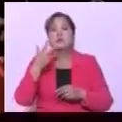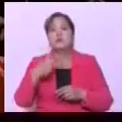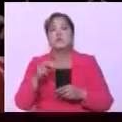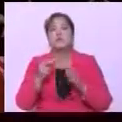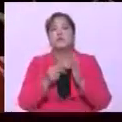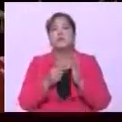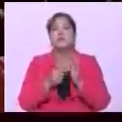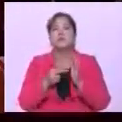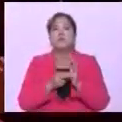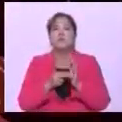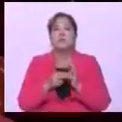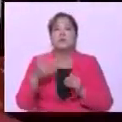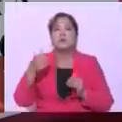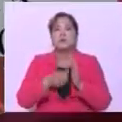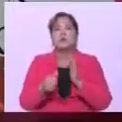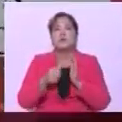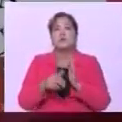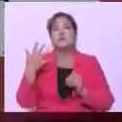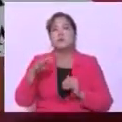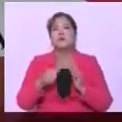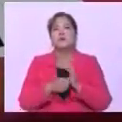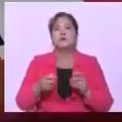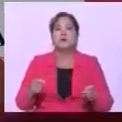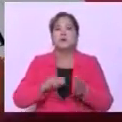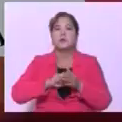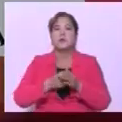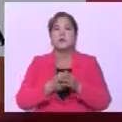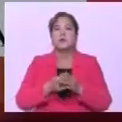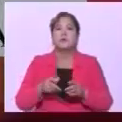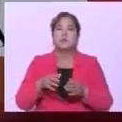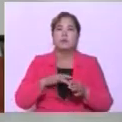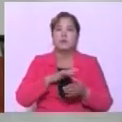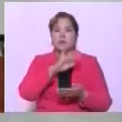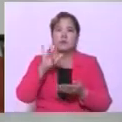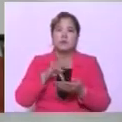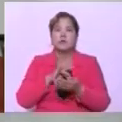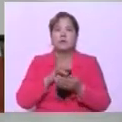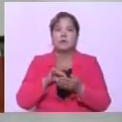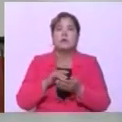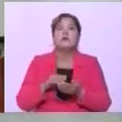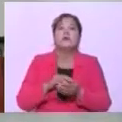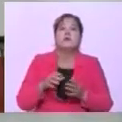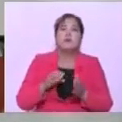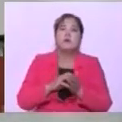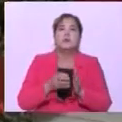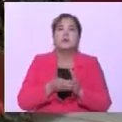части 6656 является закрытым объектом, здесь могут голосовать только те, кто выполняет свой долг перед Родиной.